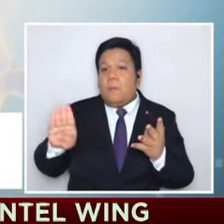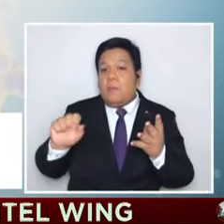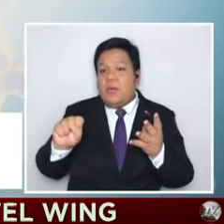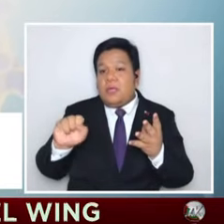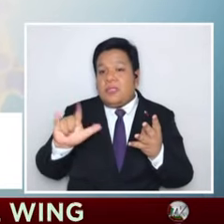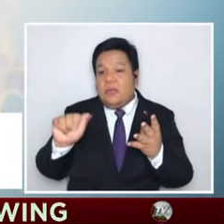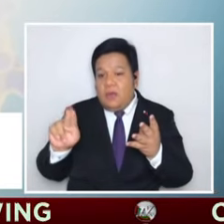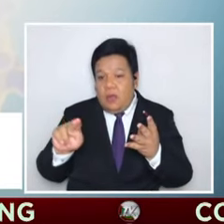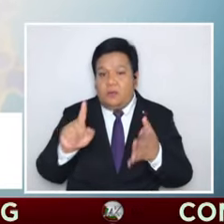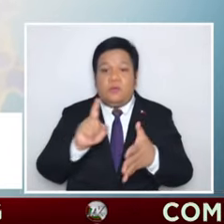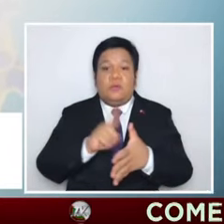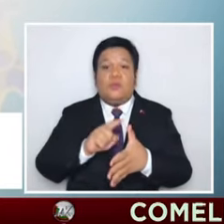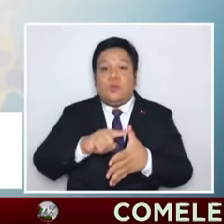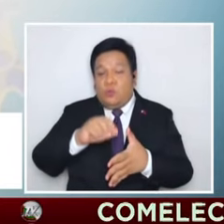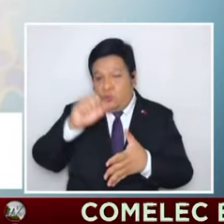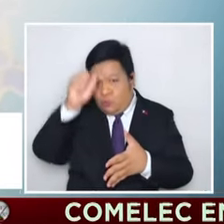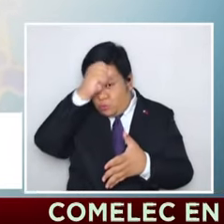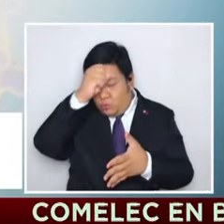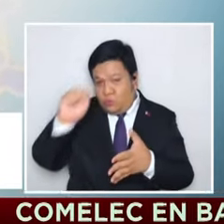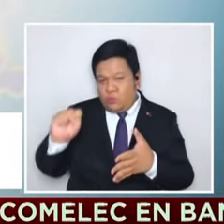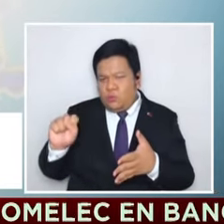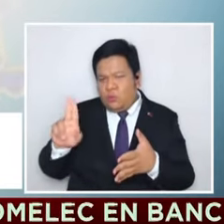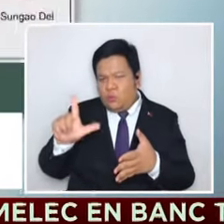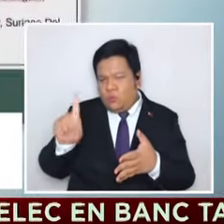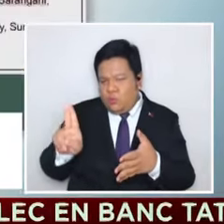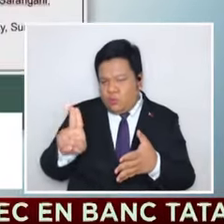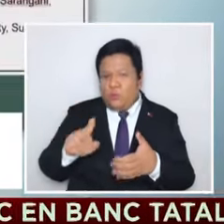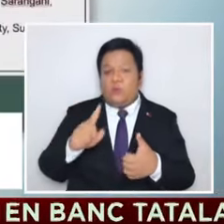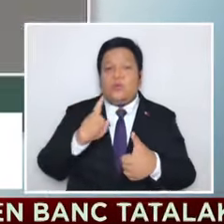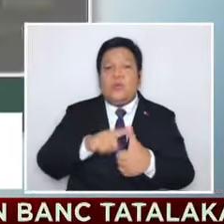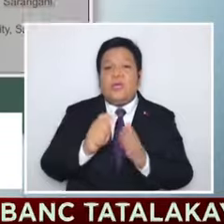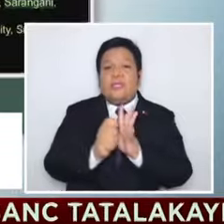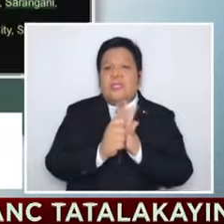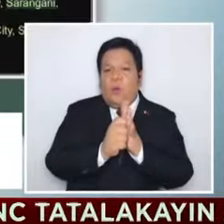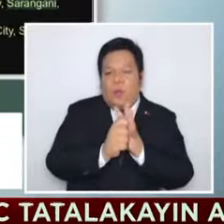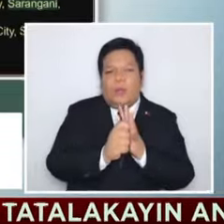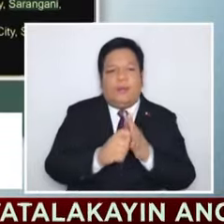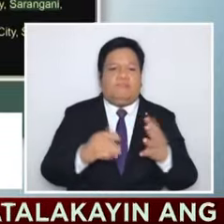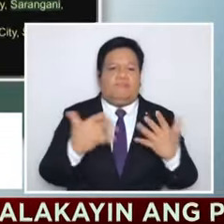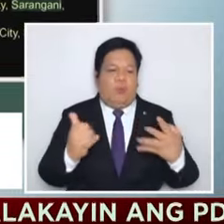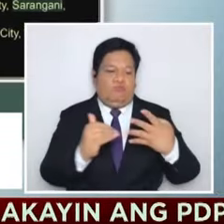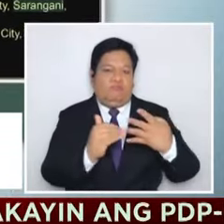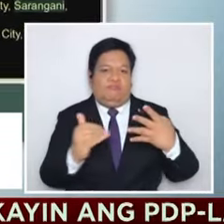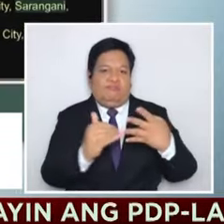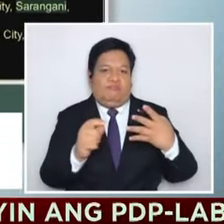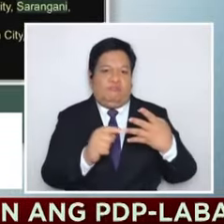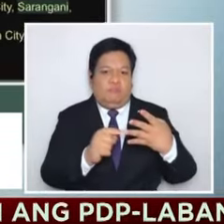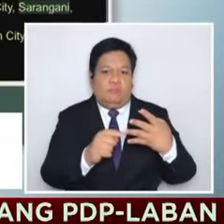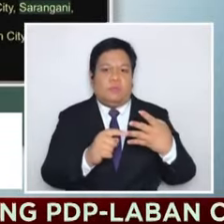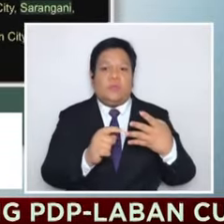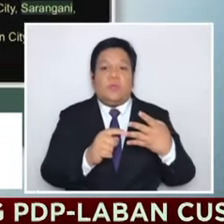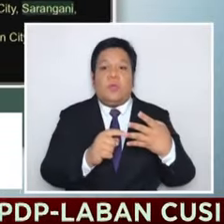ang mga lugar na nasa mababang Alert Level 2. Higit na mas marami ang mga nasa ilalim ng Alert Level 3 at